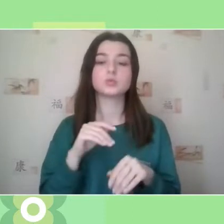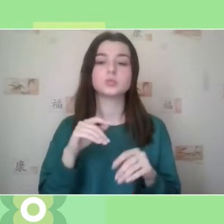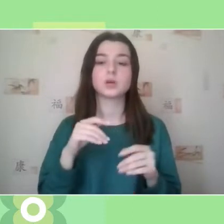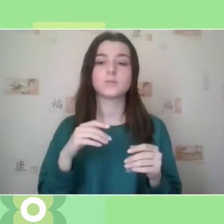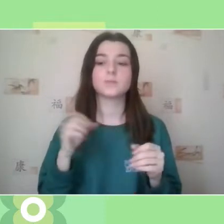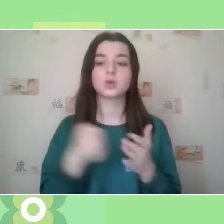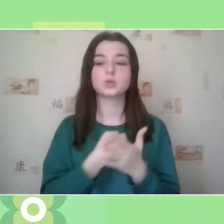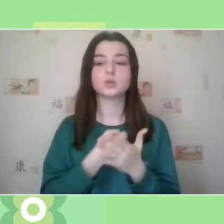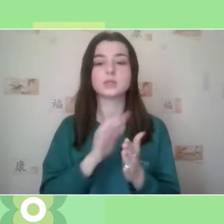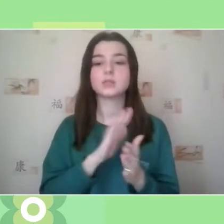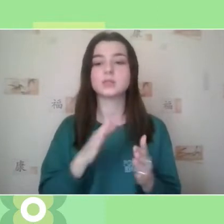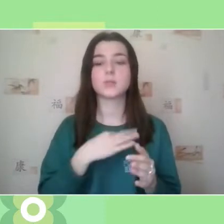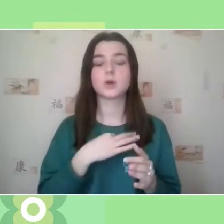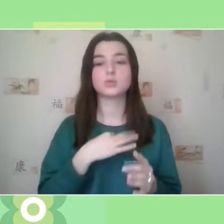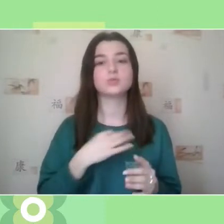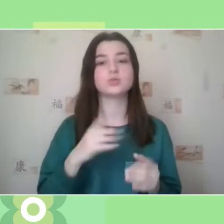байдужість, неактивність громади.